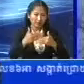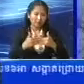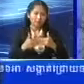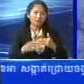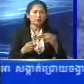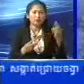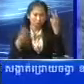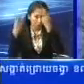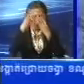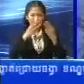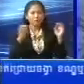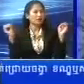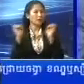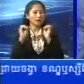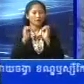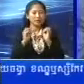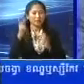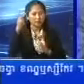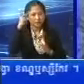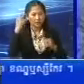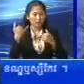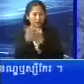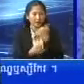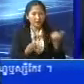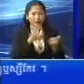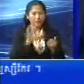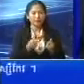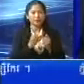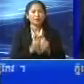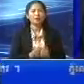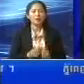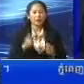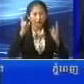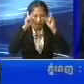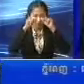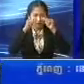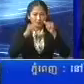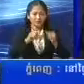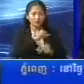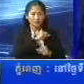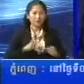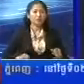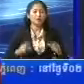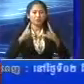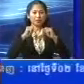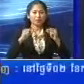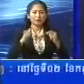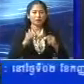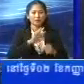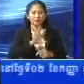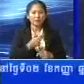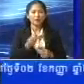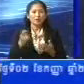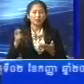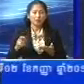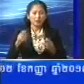ការព្រួយបារម្ភអ្វីទាំងអស់ចំពោះនយោបាយរបស់ប្រទេសកម្ពុជាអាយដាមគូម៉ាម៉ារុយូជីអាយការិយទូតជប៉ុនប្រចាំកម្ពុជាដែលបានអ